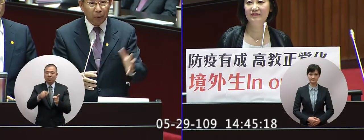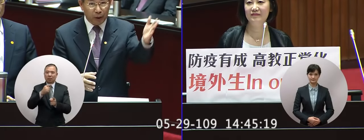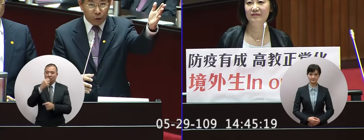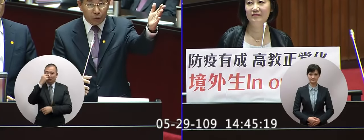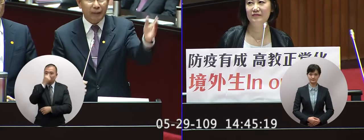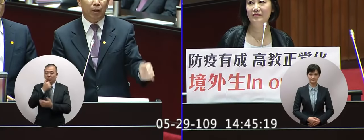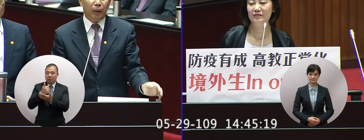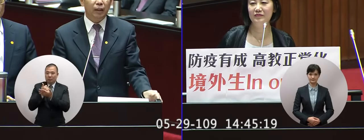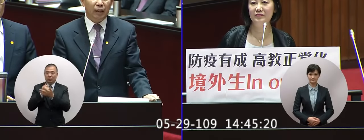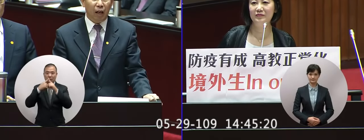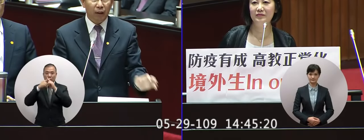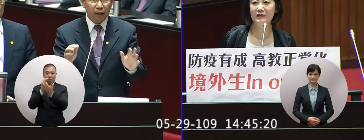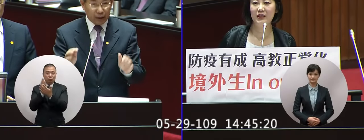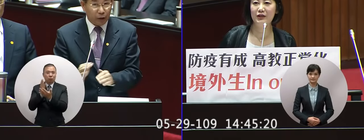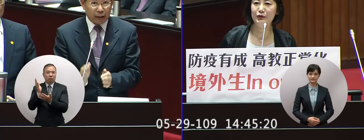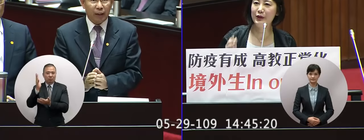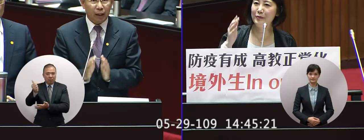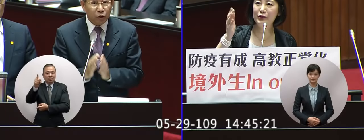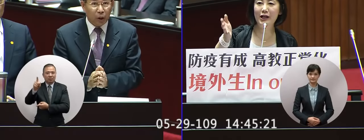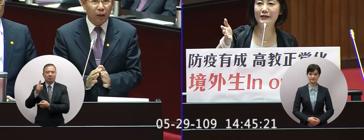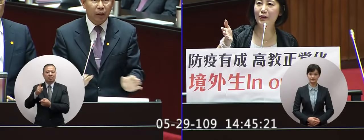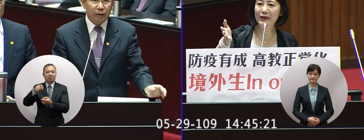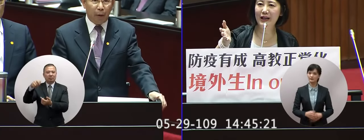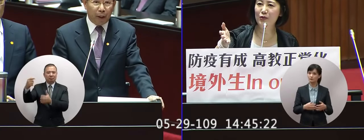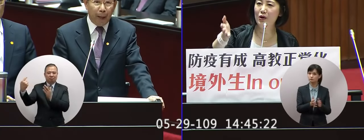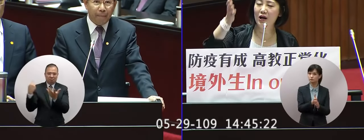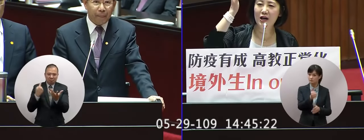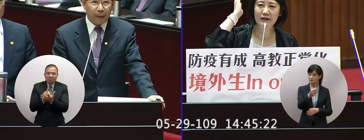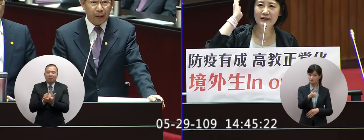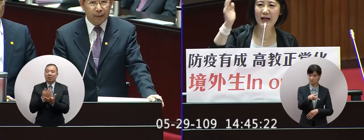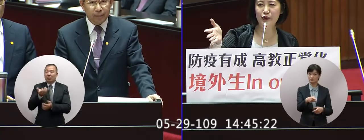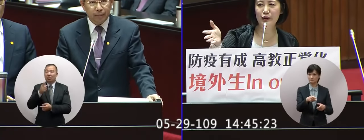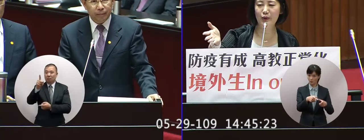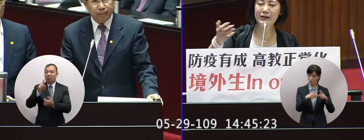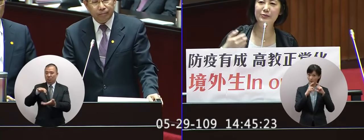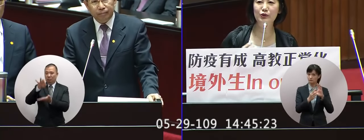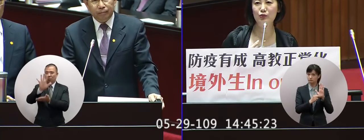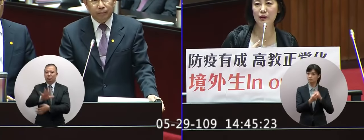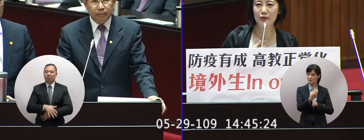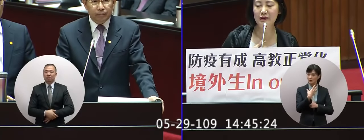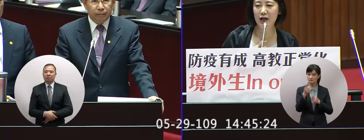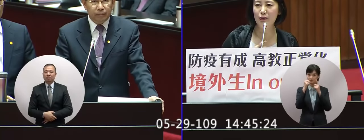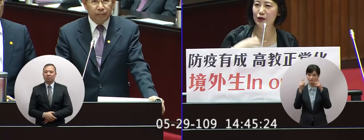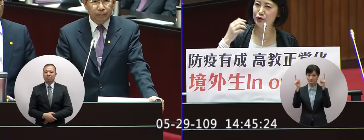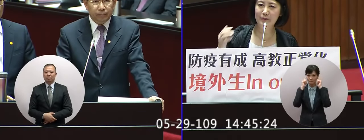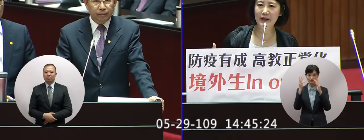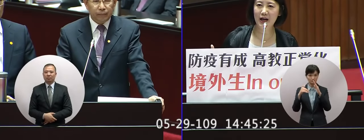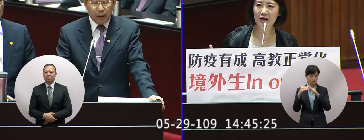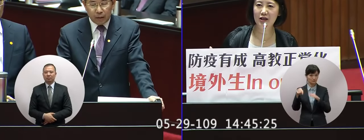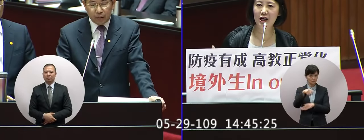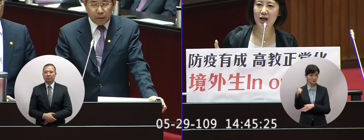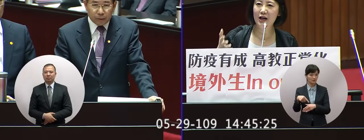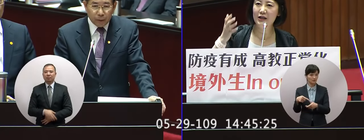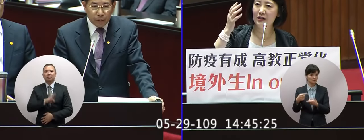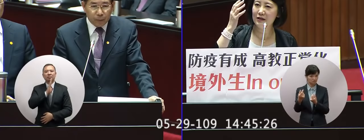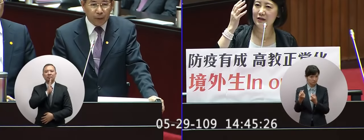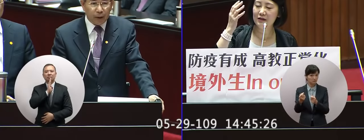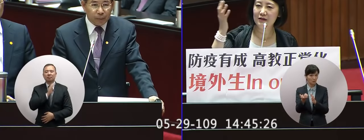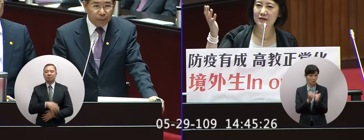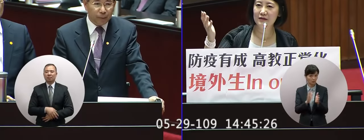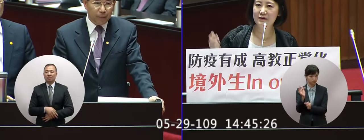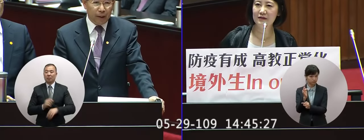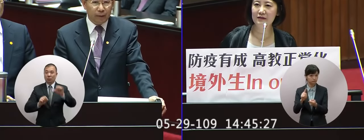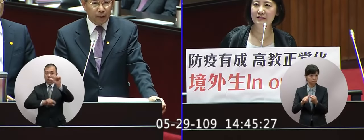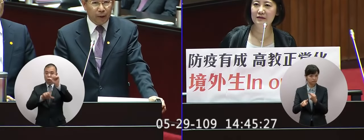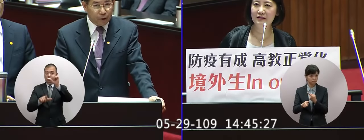召开跨部会。就如刚才委员提到，这有几个合作。 所以部长，您回答我，大学端是不是如我所掌握，准备好了？ 是，从五